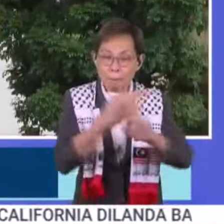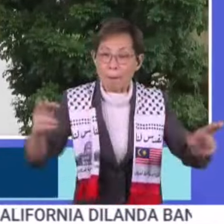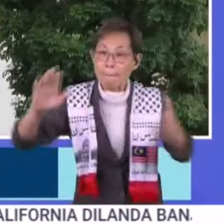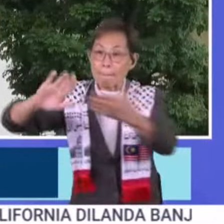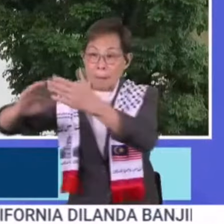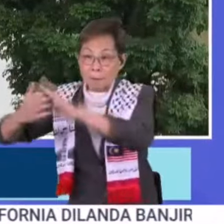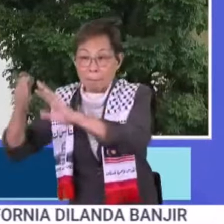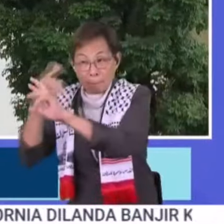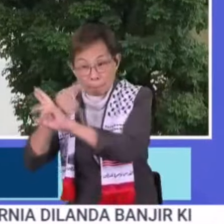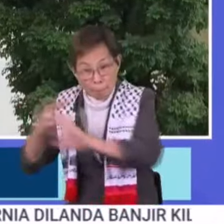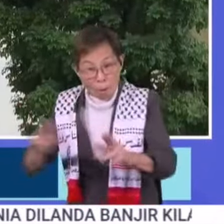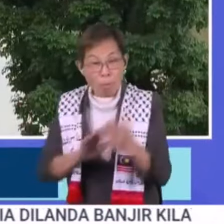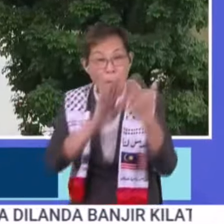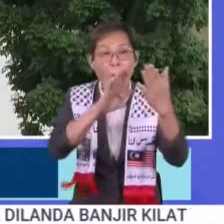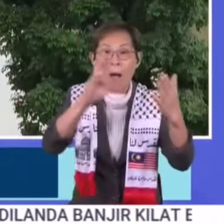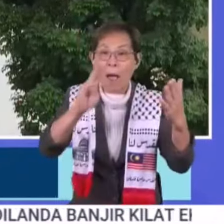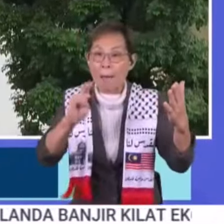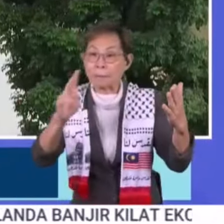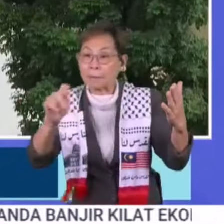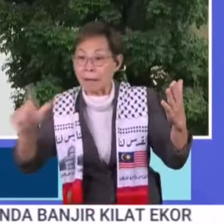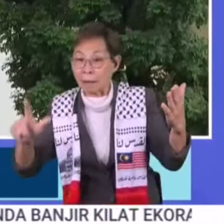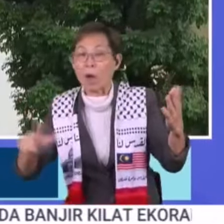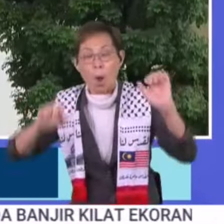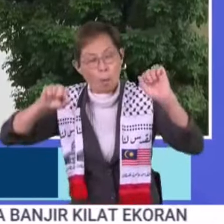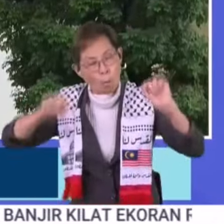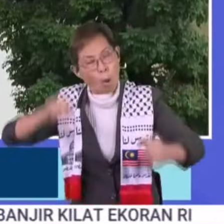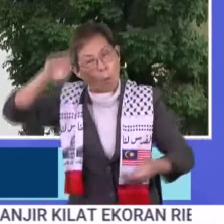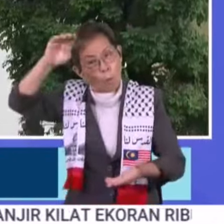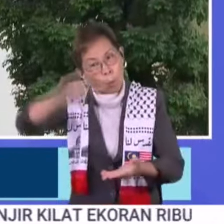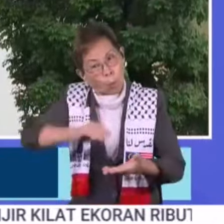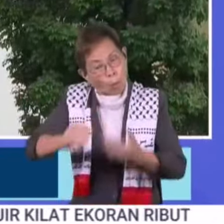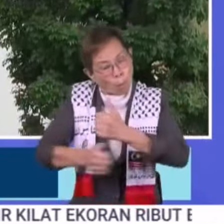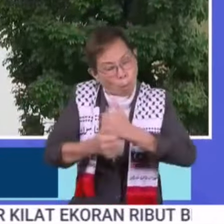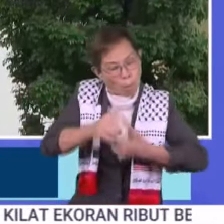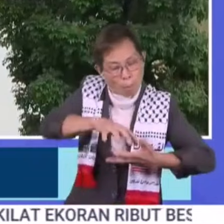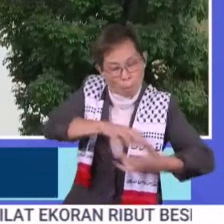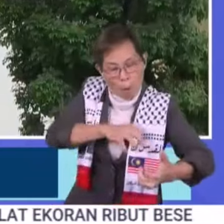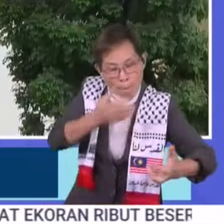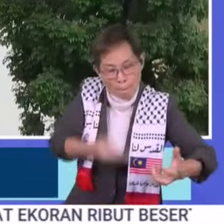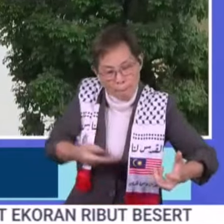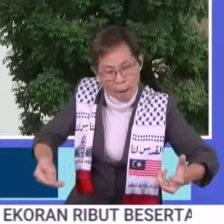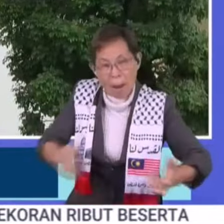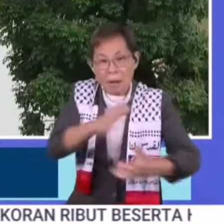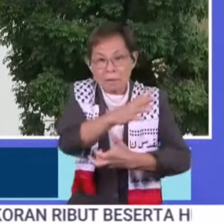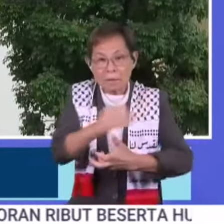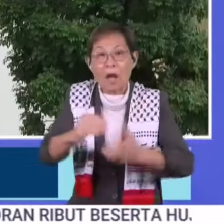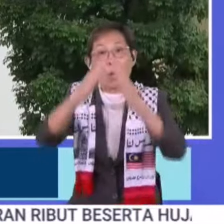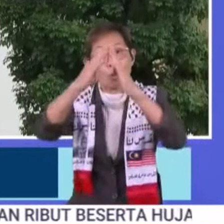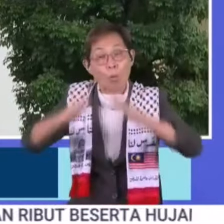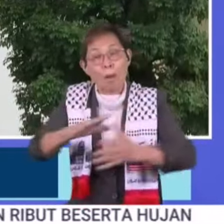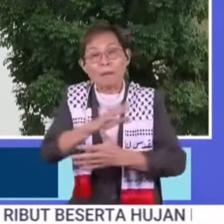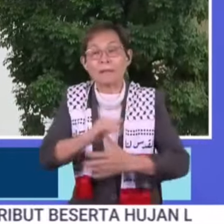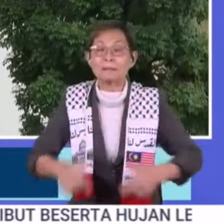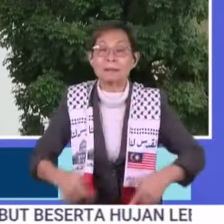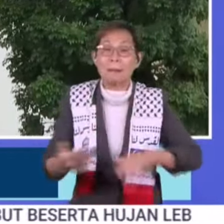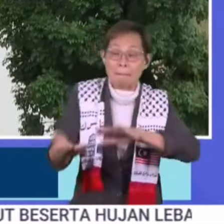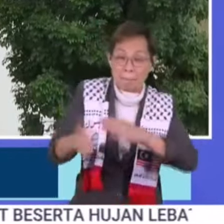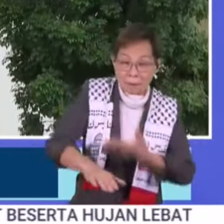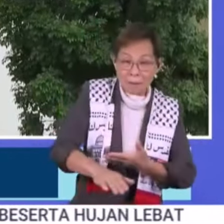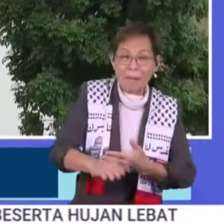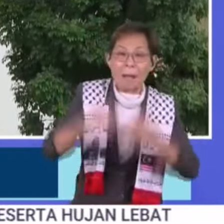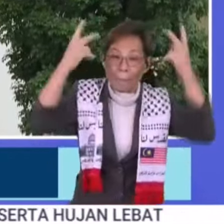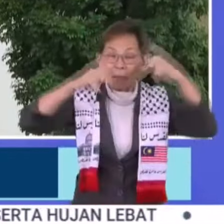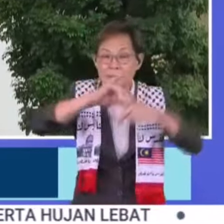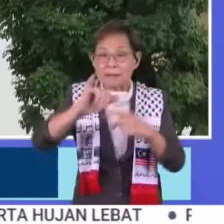Persediaan masyarakat dalam menghadapi monsun timur laut berupaya mengurangkan risiko kerosakan harta benda dan nyawa. Menurut pengarah